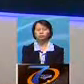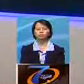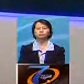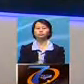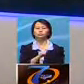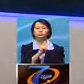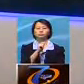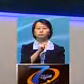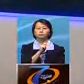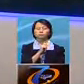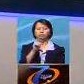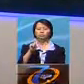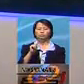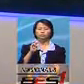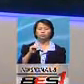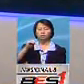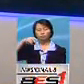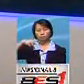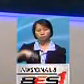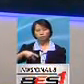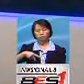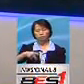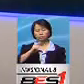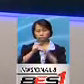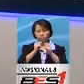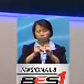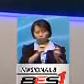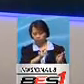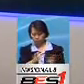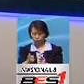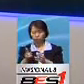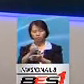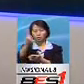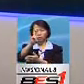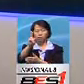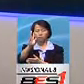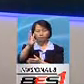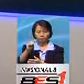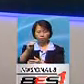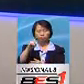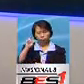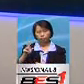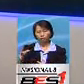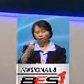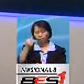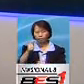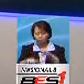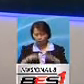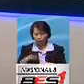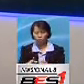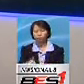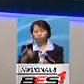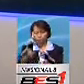Tengku mahkota Pahang Tengku Abdullah Sultan Ahmad Shah bertitah pengurusan Universiti Malaysia Pahang UMP perlu mengambil langkah